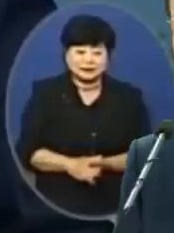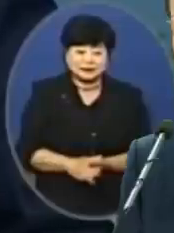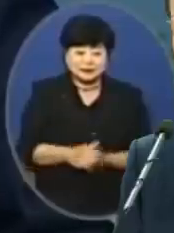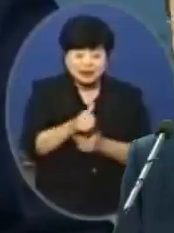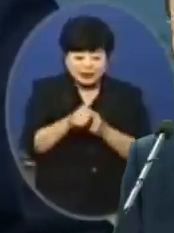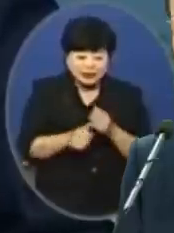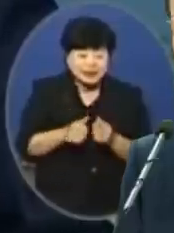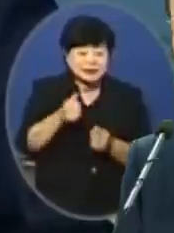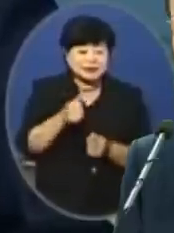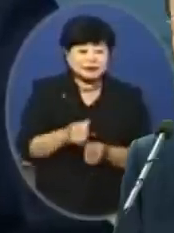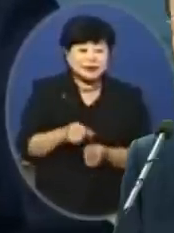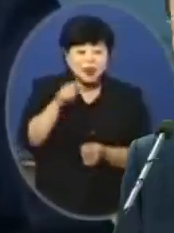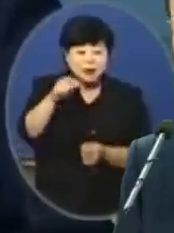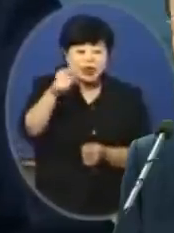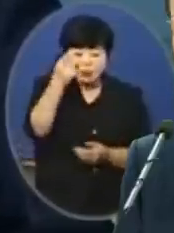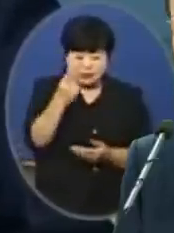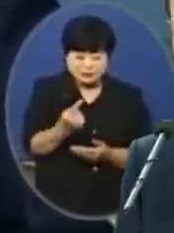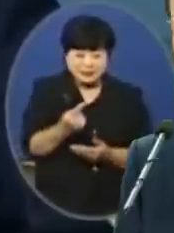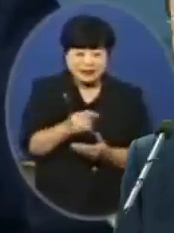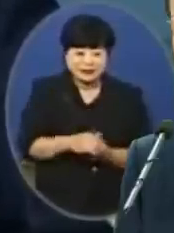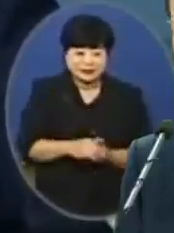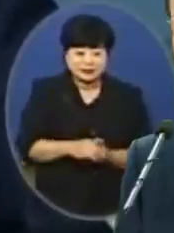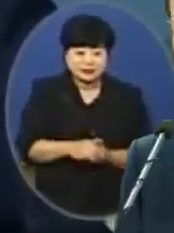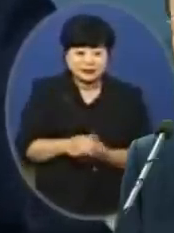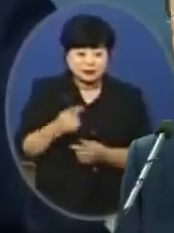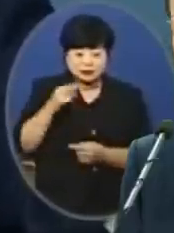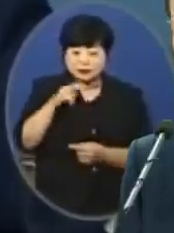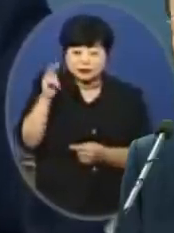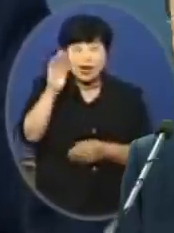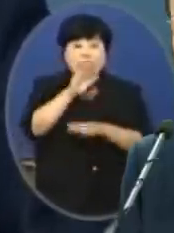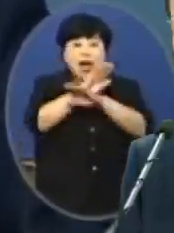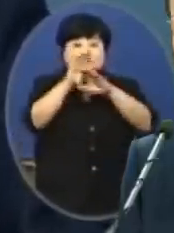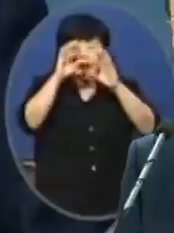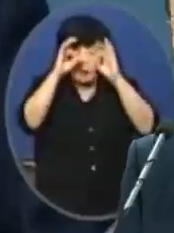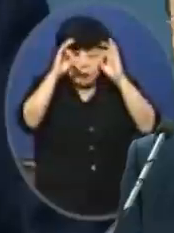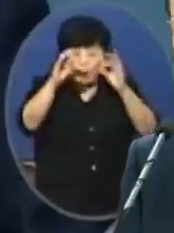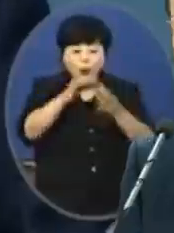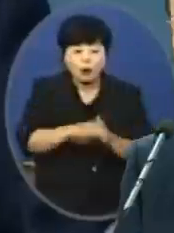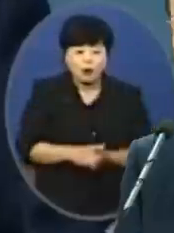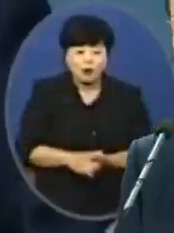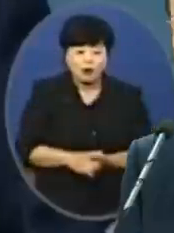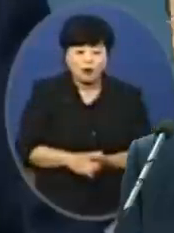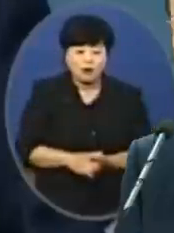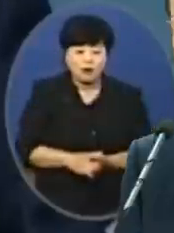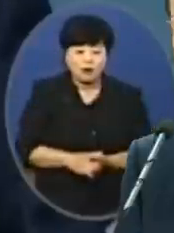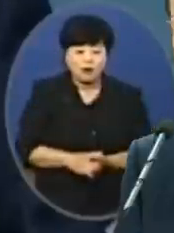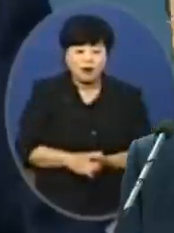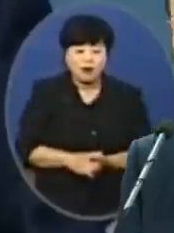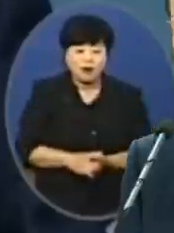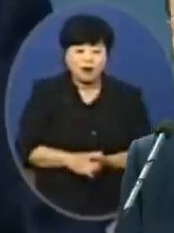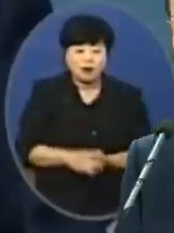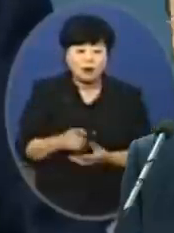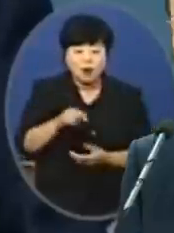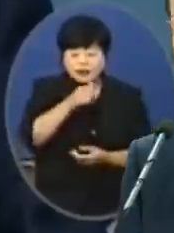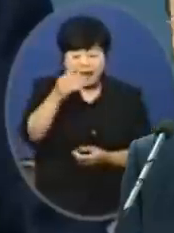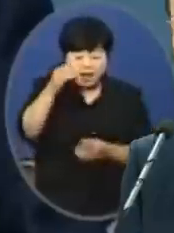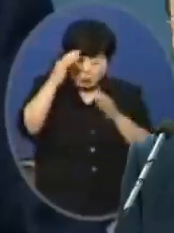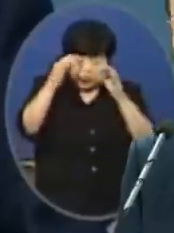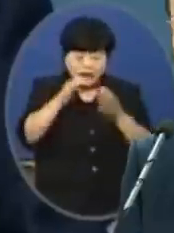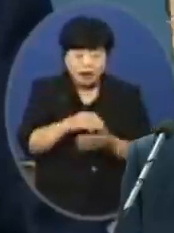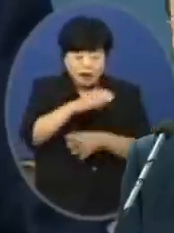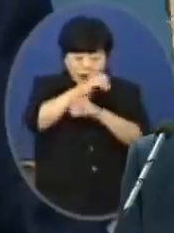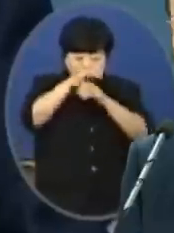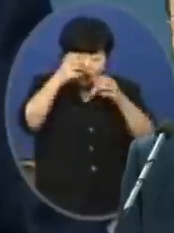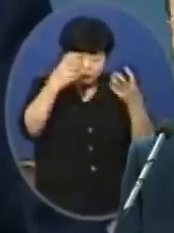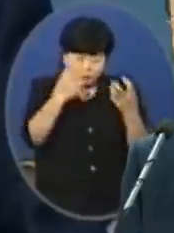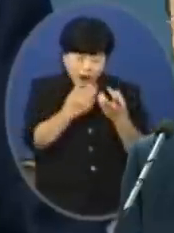하나님 제가 여기 밖에 나왔습니다. 눈을 떠서 하늘을 바라보고 무엇이 있는지 보라.